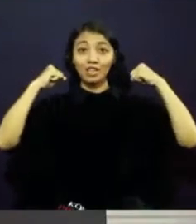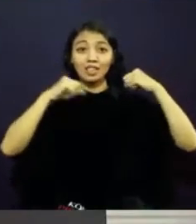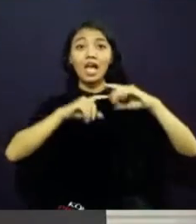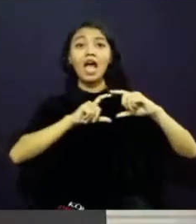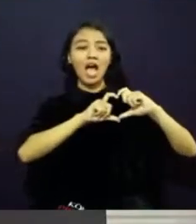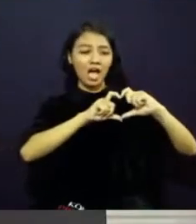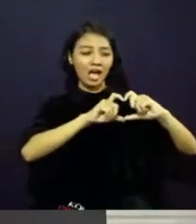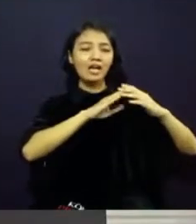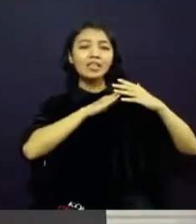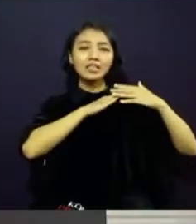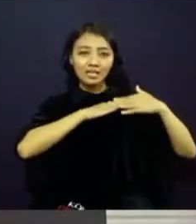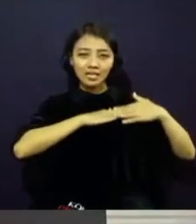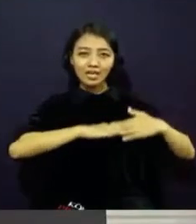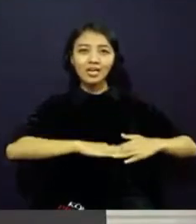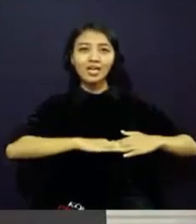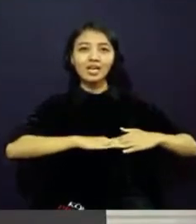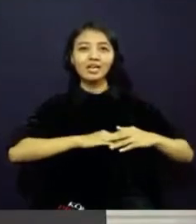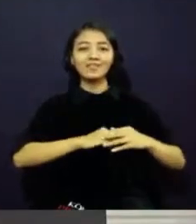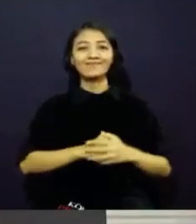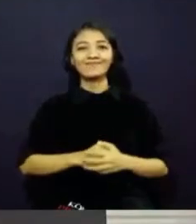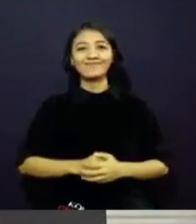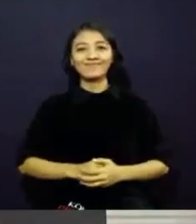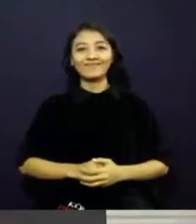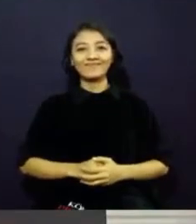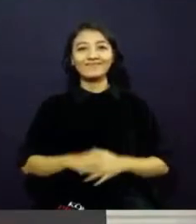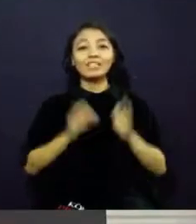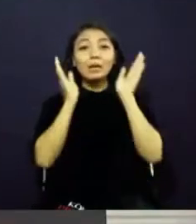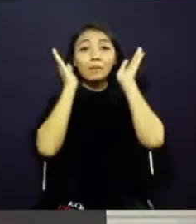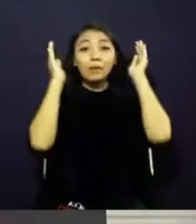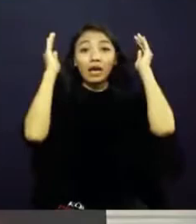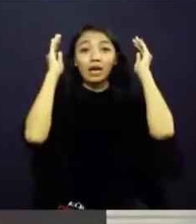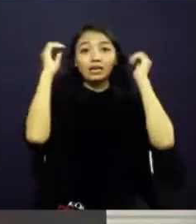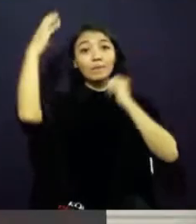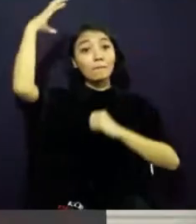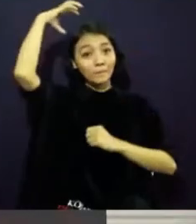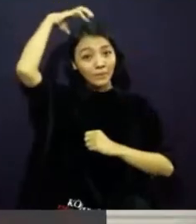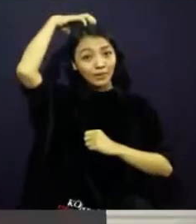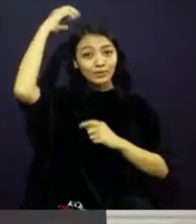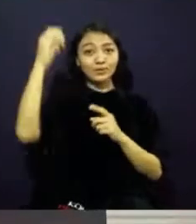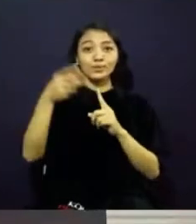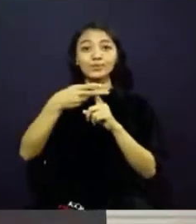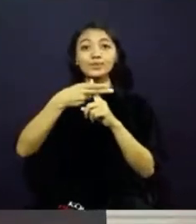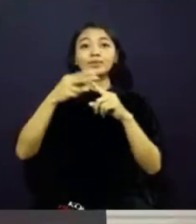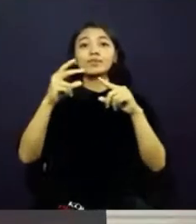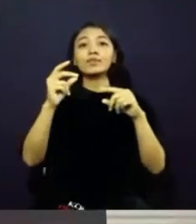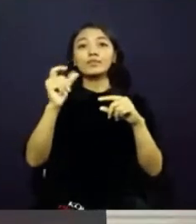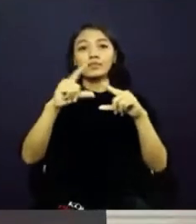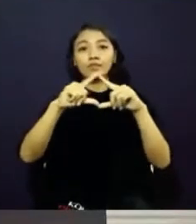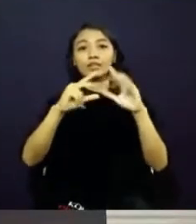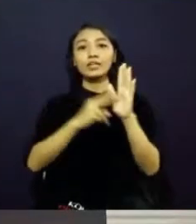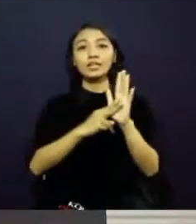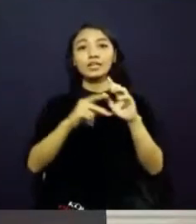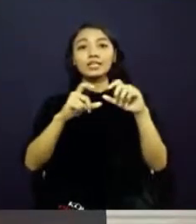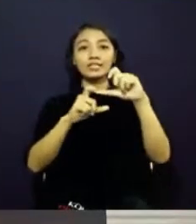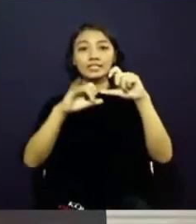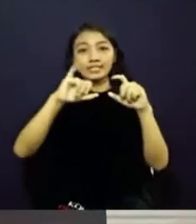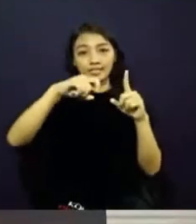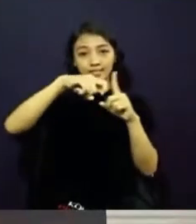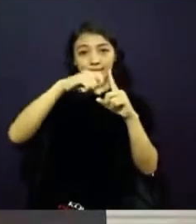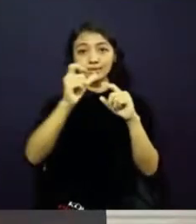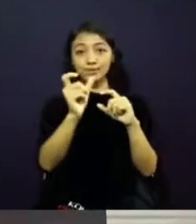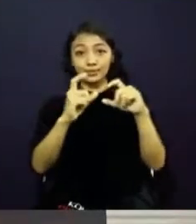hati Hai Paus Fransiskus mengajak kita para imam ini untuk menciptakan